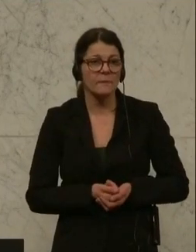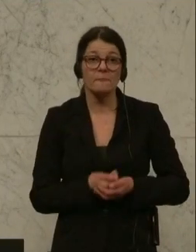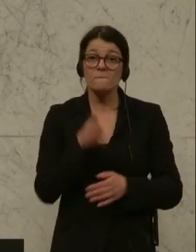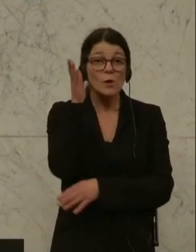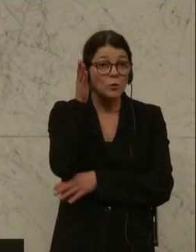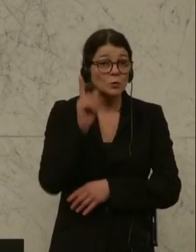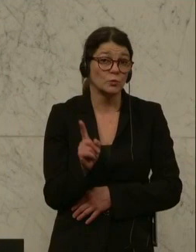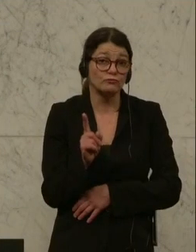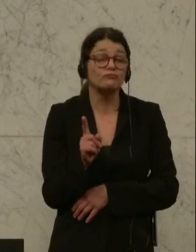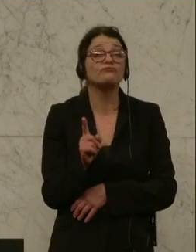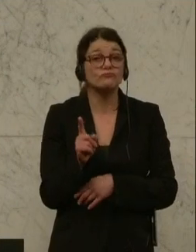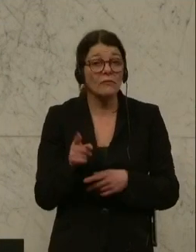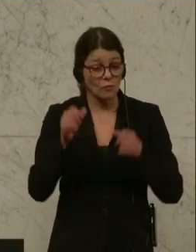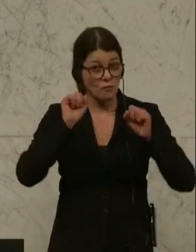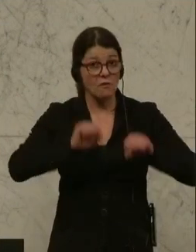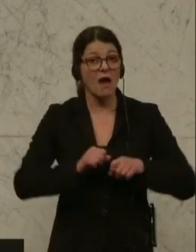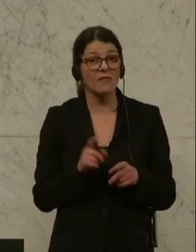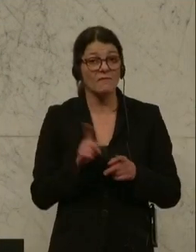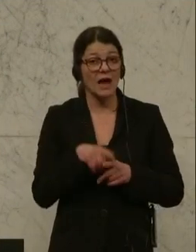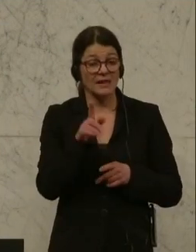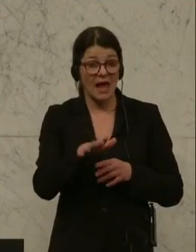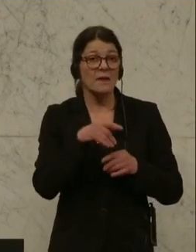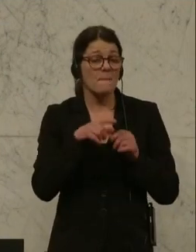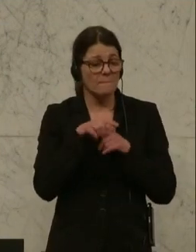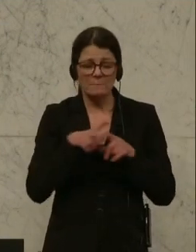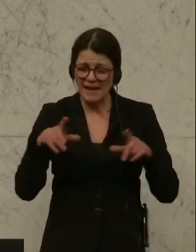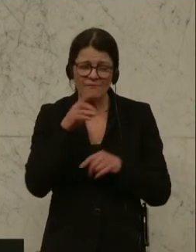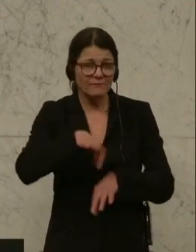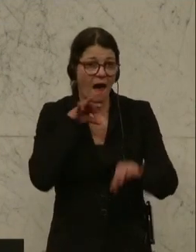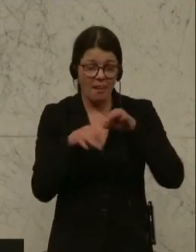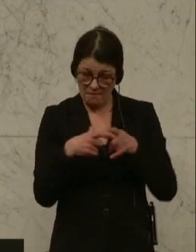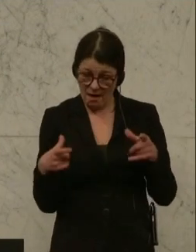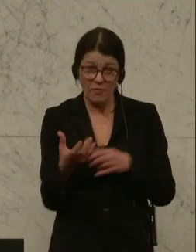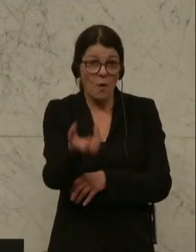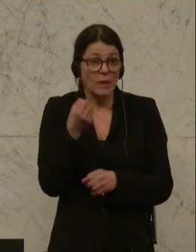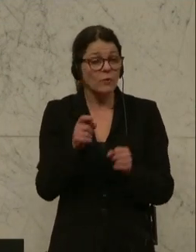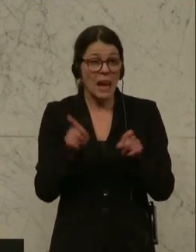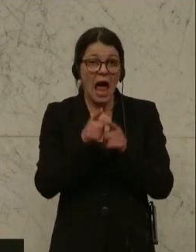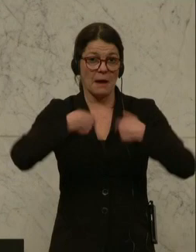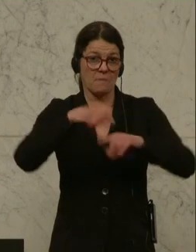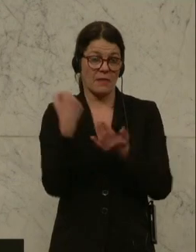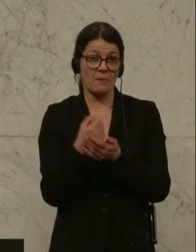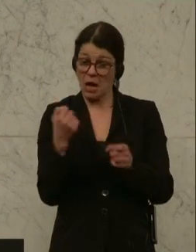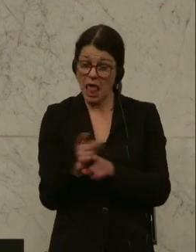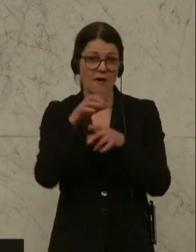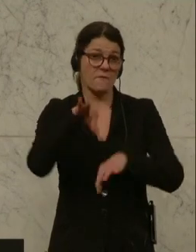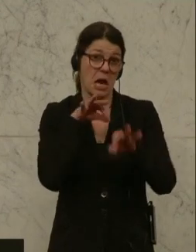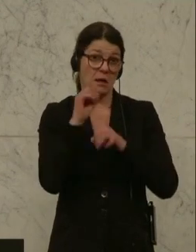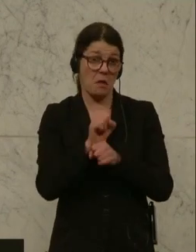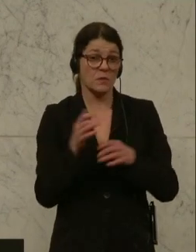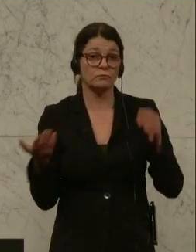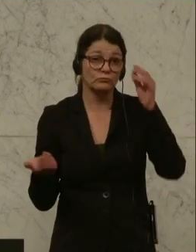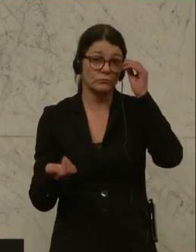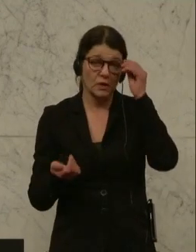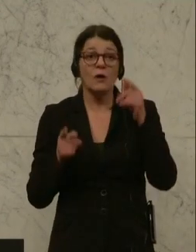künftig können Sie bei der Abholung ihrer briefwahlkarte gleich am Gemeindeamt wählen und dies